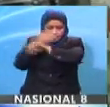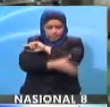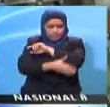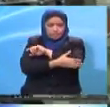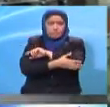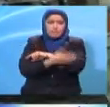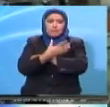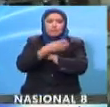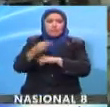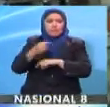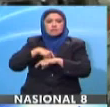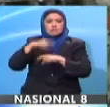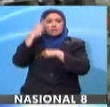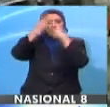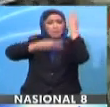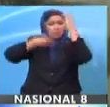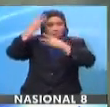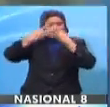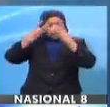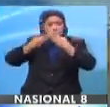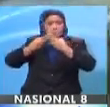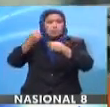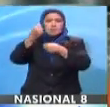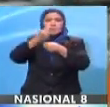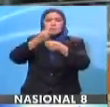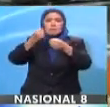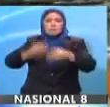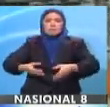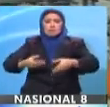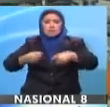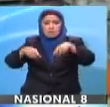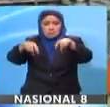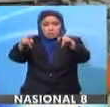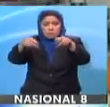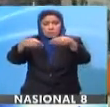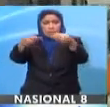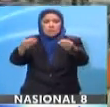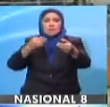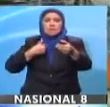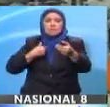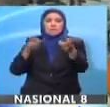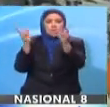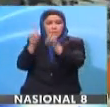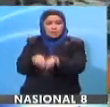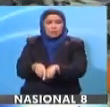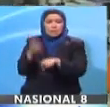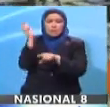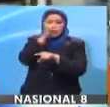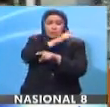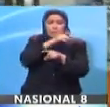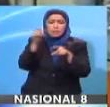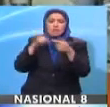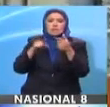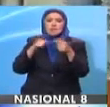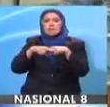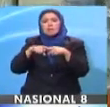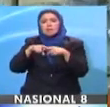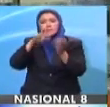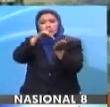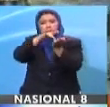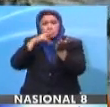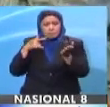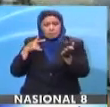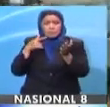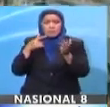juga peluang pekerjaan yang diberikan kepada pelarian akan berlaku penipuan dan manipulasi dalam sistem pendaftaran pelarian yang akan menjadikan Lebih